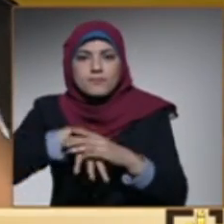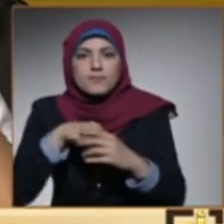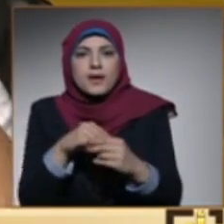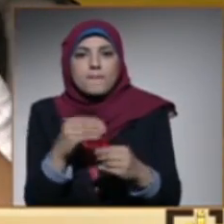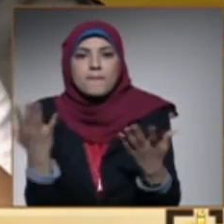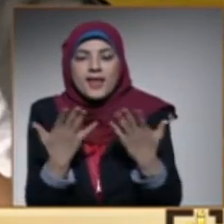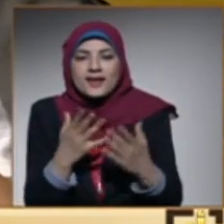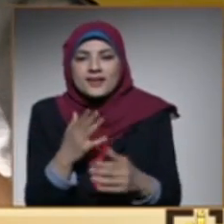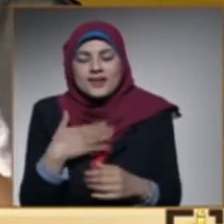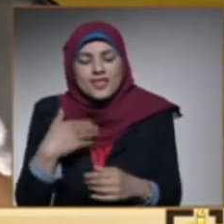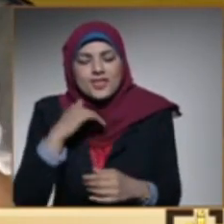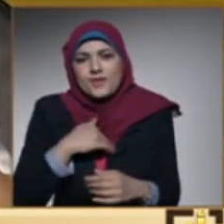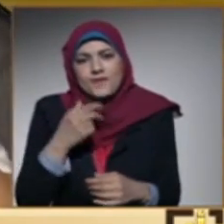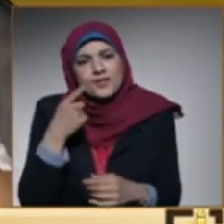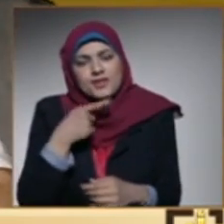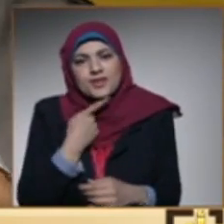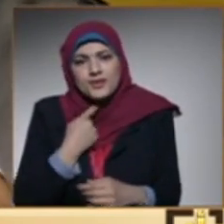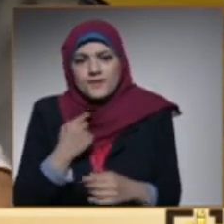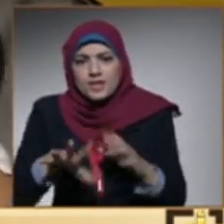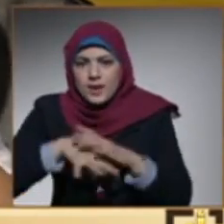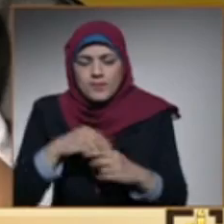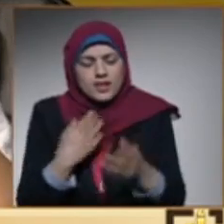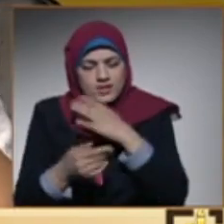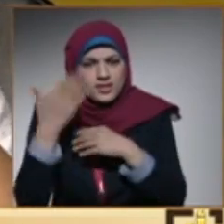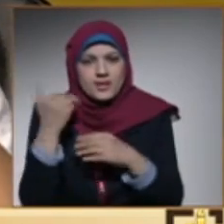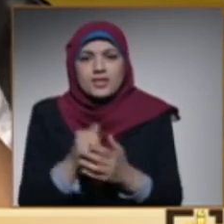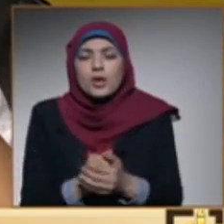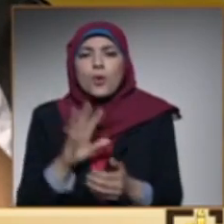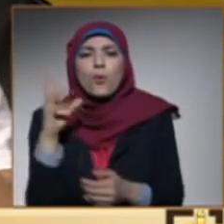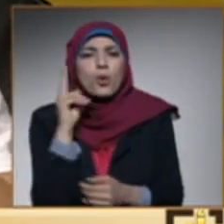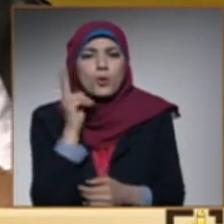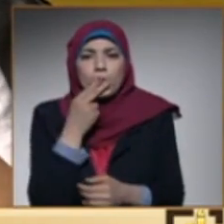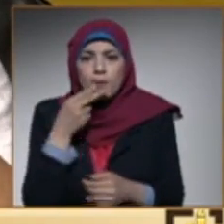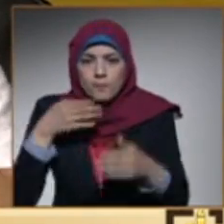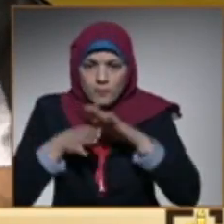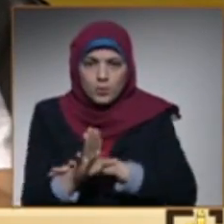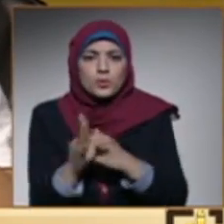طول الصم في كل الصم في إيدي بتتكلم كمان. لما بتقول له الصم